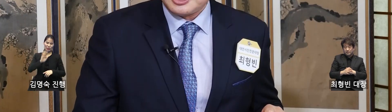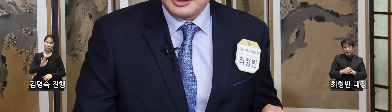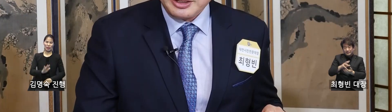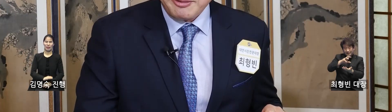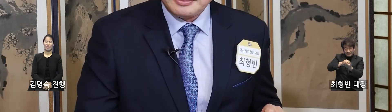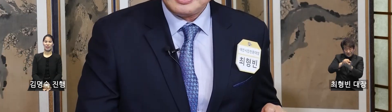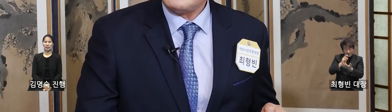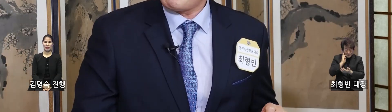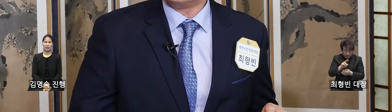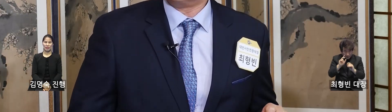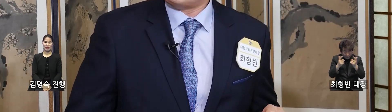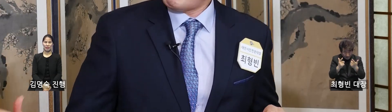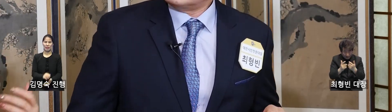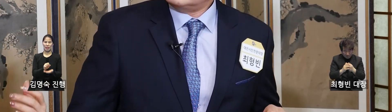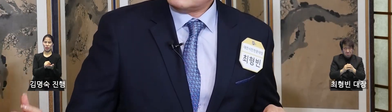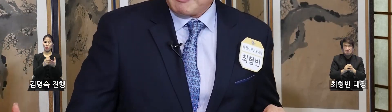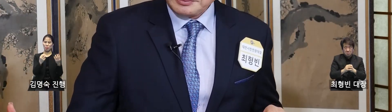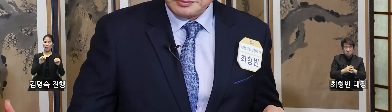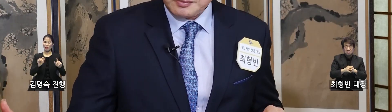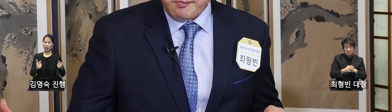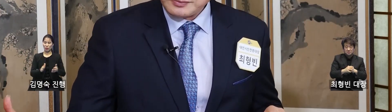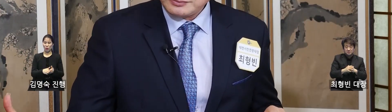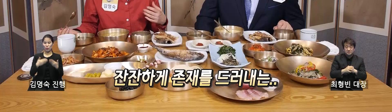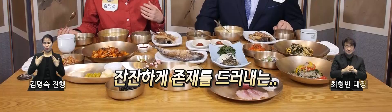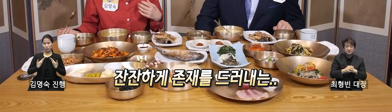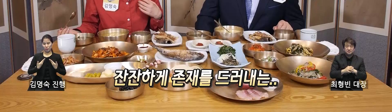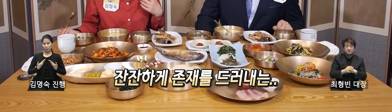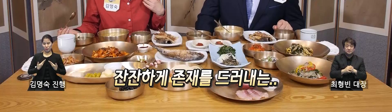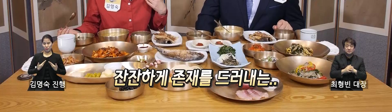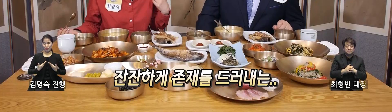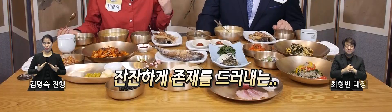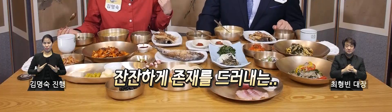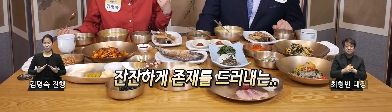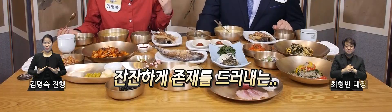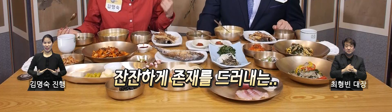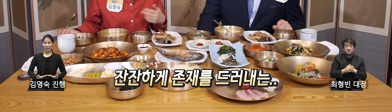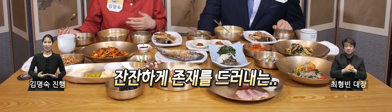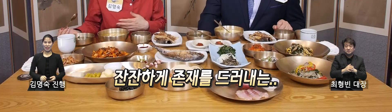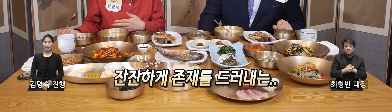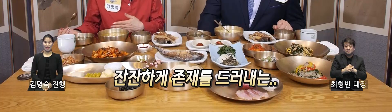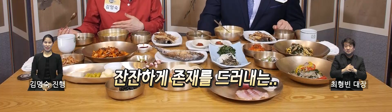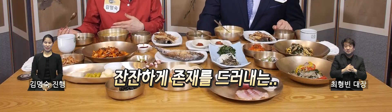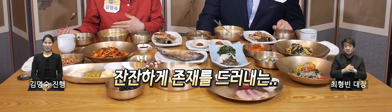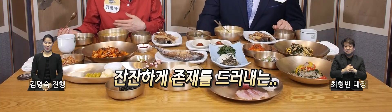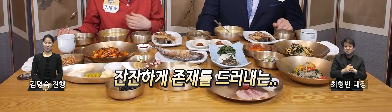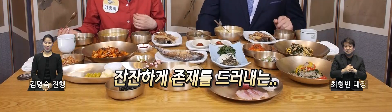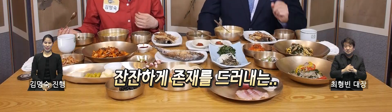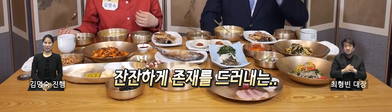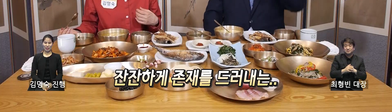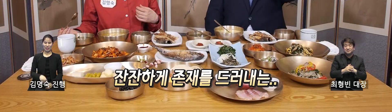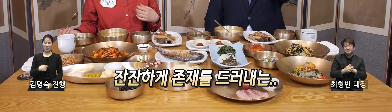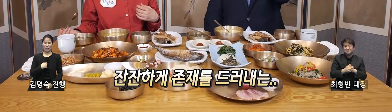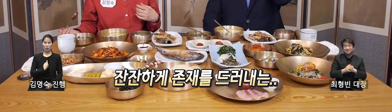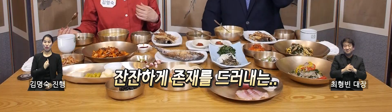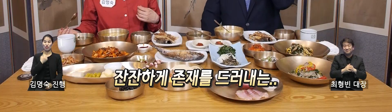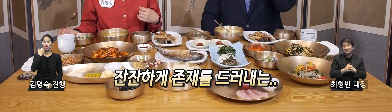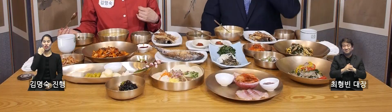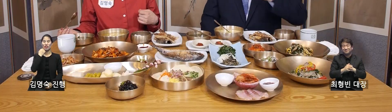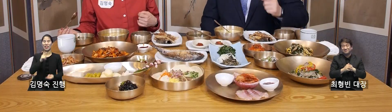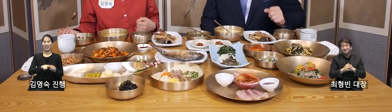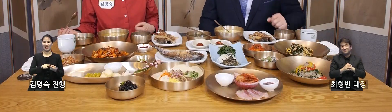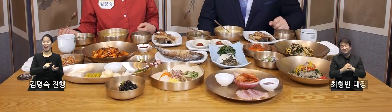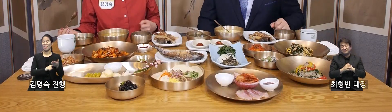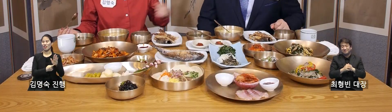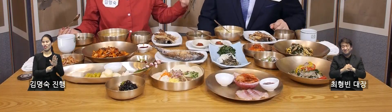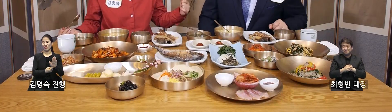건의에 뭐 그냥 잔잔하게 잘 짝 자기를 알려주는 또 넵 그